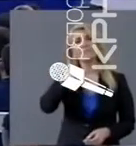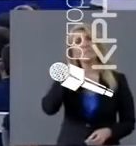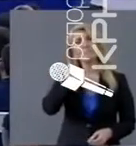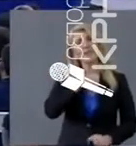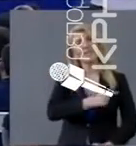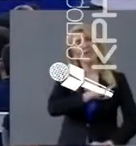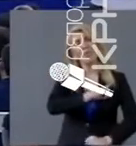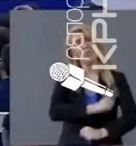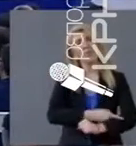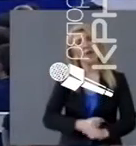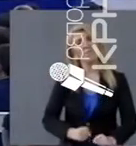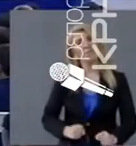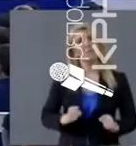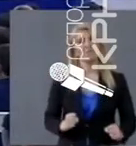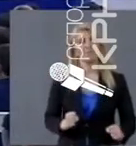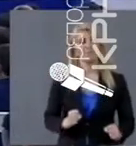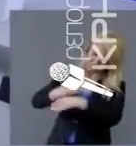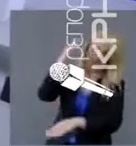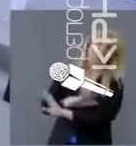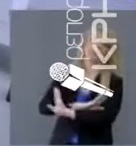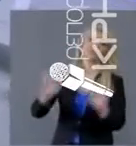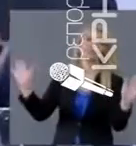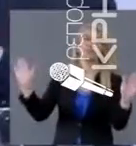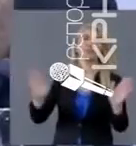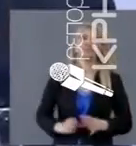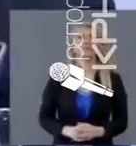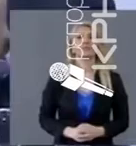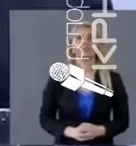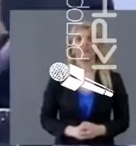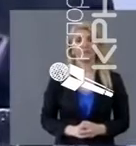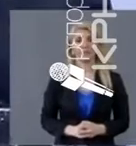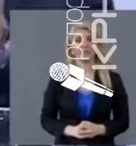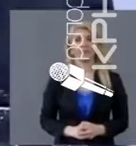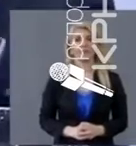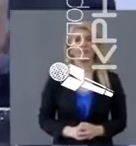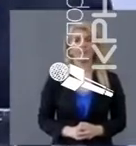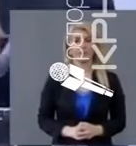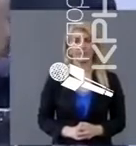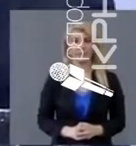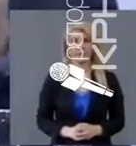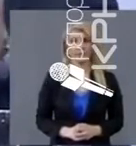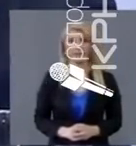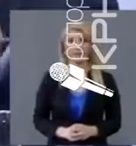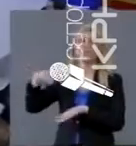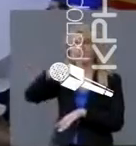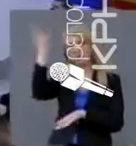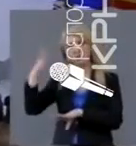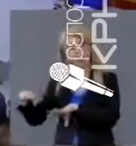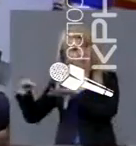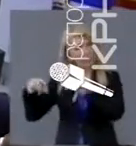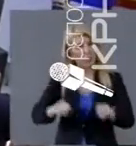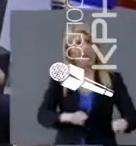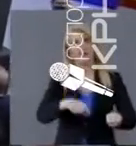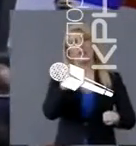πόλεμο στην Ουκρανία, ο Κυριάκος Μητσοτάκης τόνισε ότι η θέση της κυβέρνησης είναι με την πλευρά του αμυνόμενου και της ειρήνης.